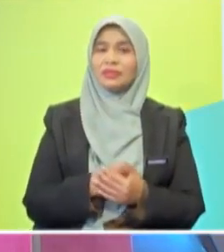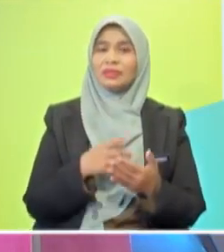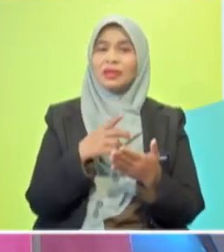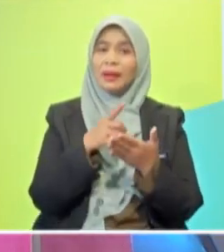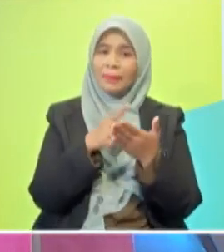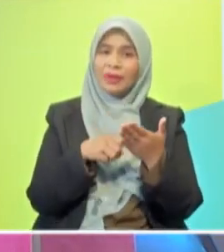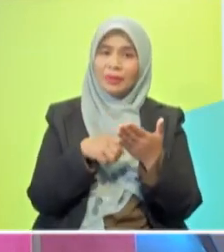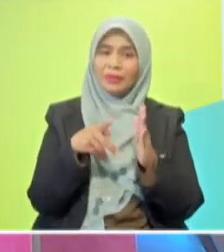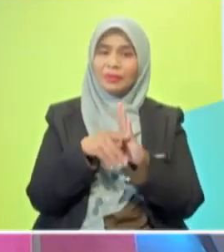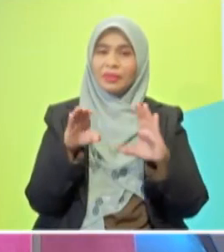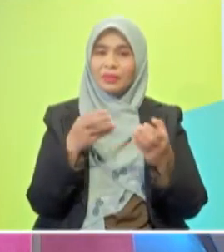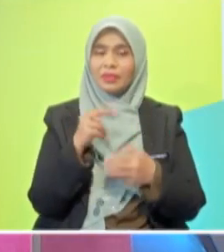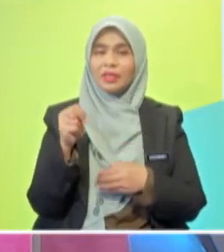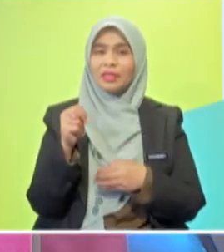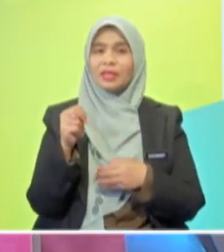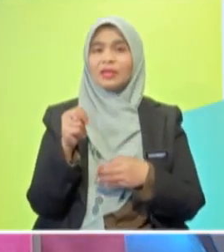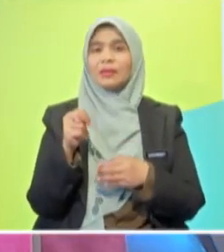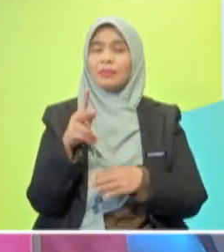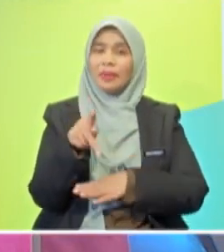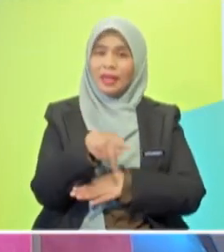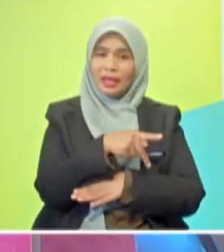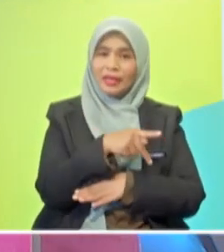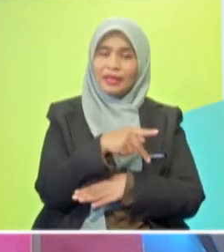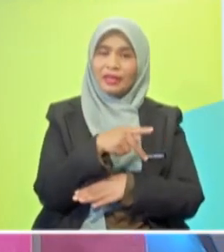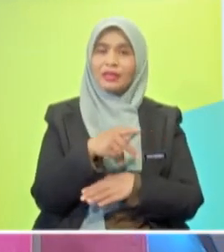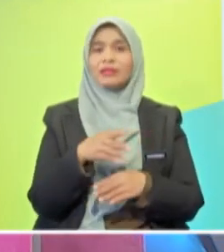Apa-apa perbuatan kita sama ada memakai pakaian,